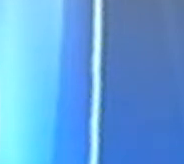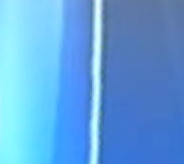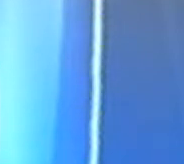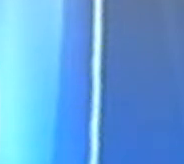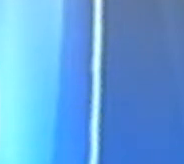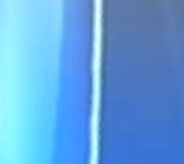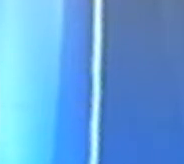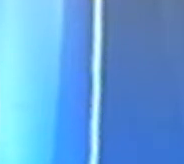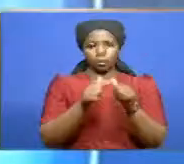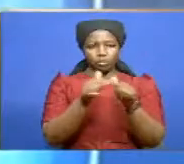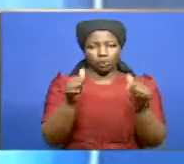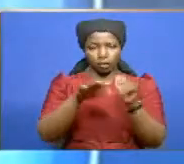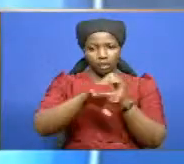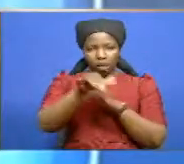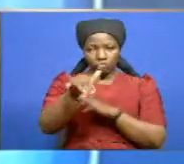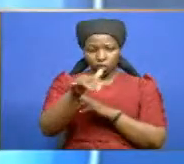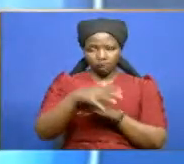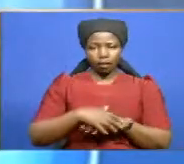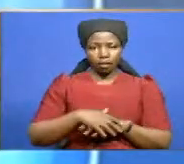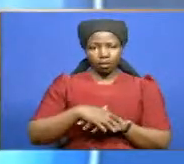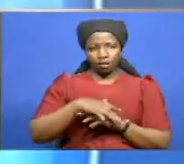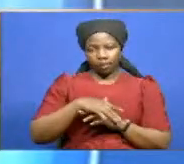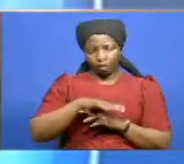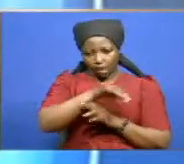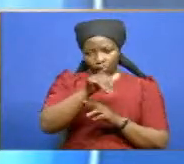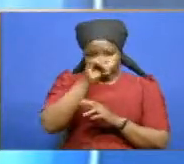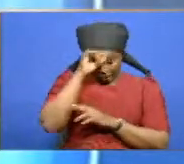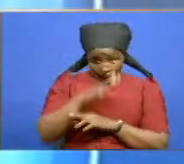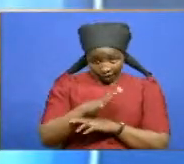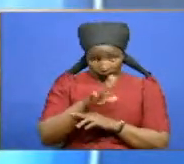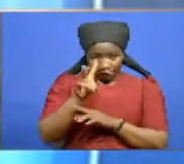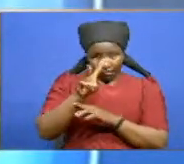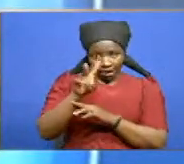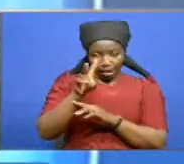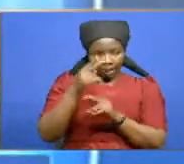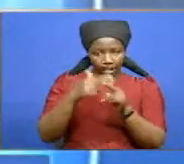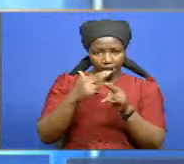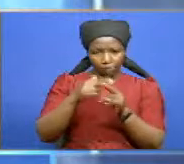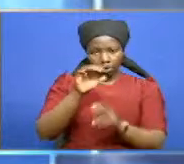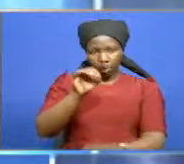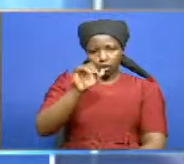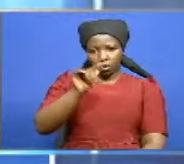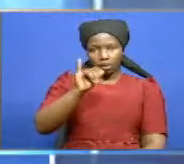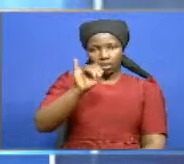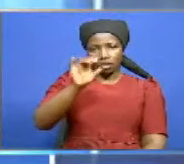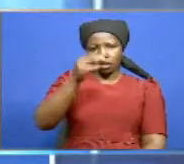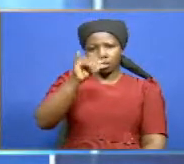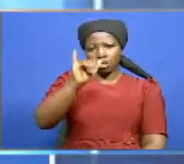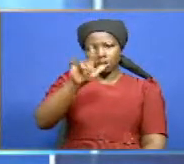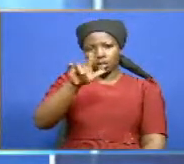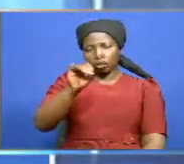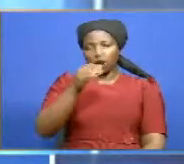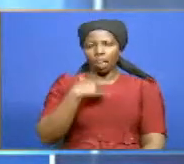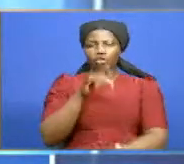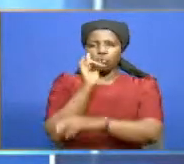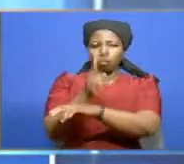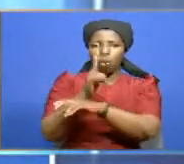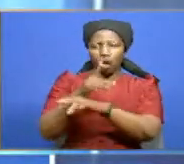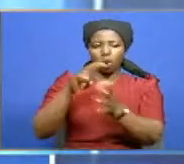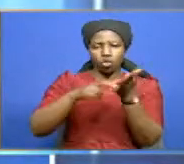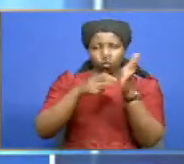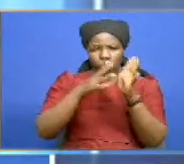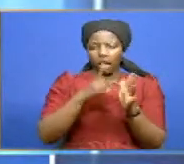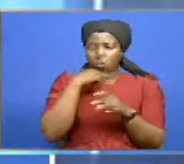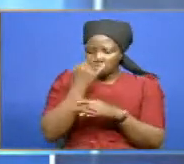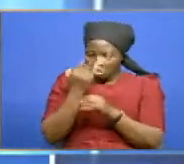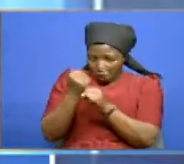Na kwenye magatuzi ni kuwa gavana wa Vihiga Dr. Wilba Utichilo amewatahadharisha wanakandarasi ambao hawajakamilisha kazi zao